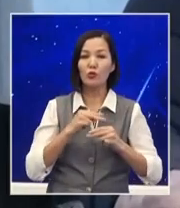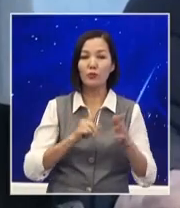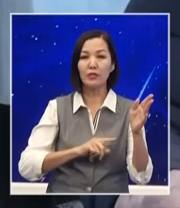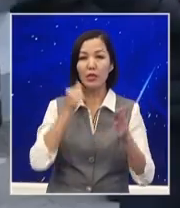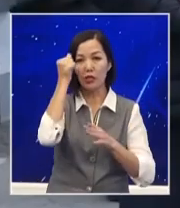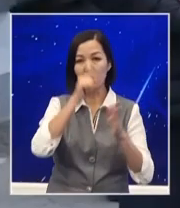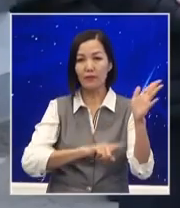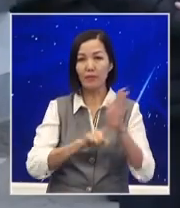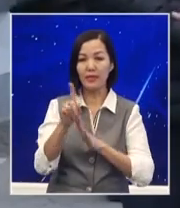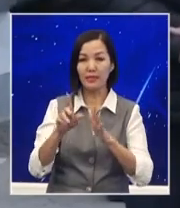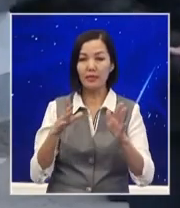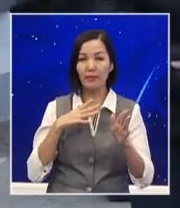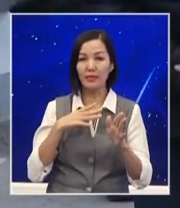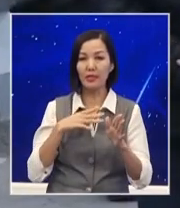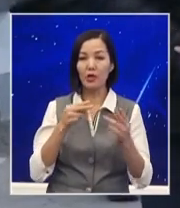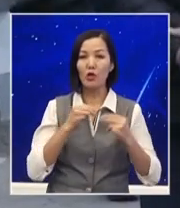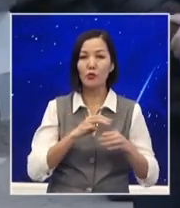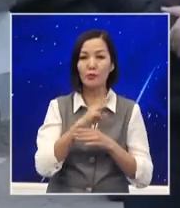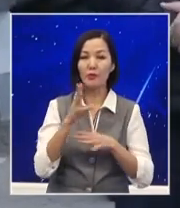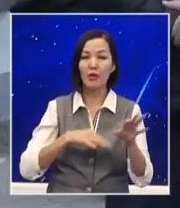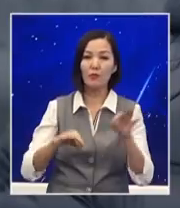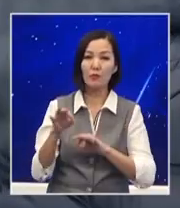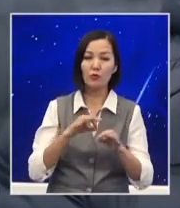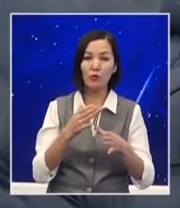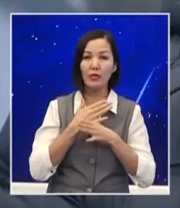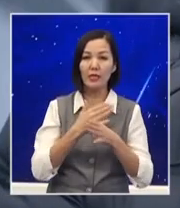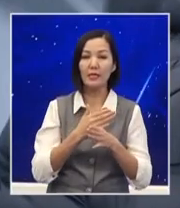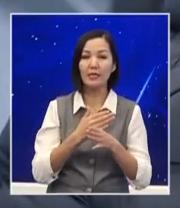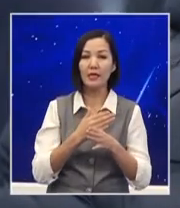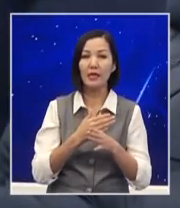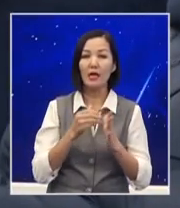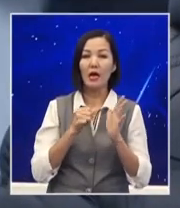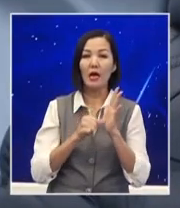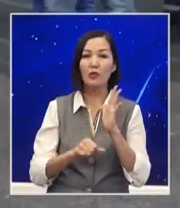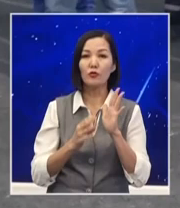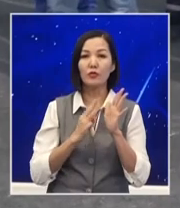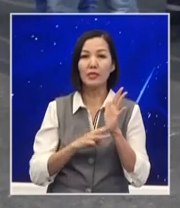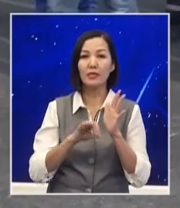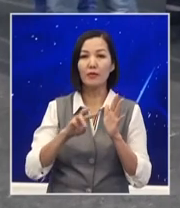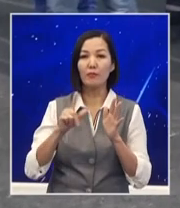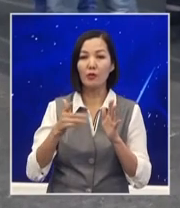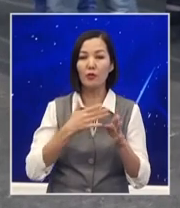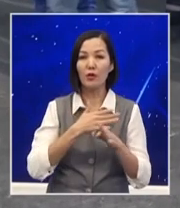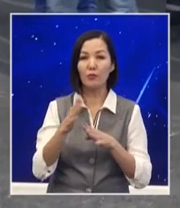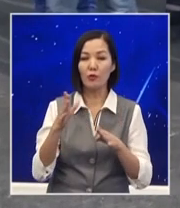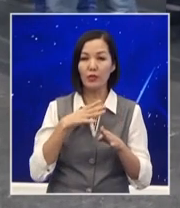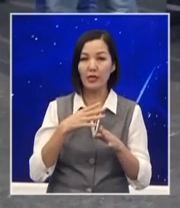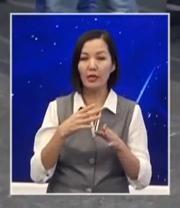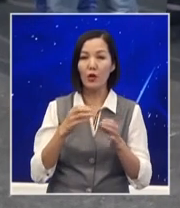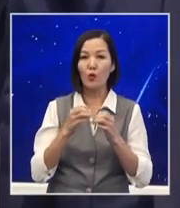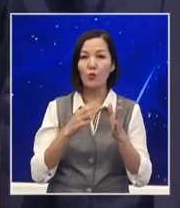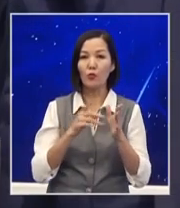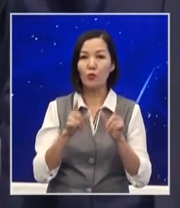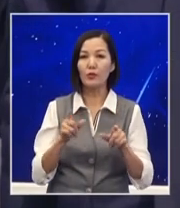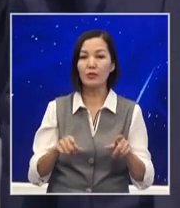басында қолға алынған. Оған жұмыспен қамту жол картасы сеп аясында 680 миллион теңге қаржы қарастырылған. 19